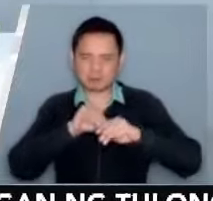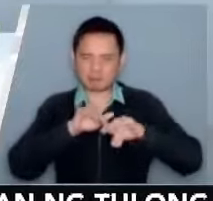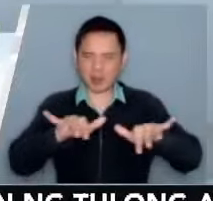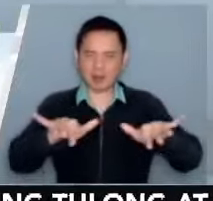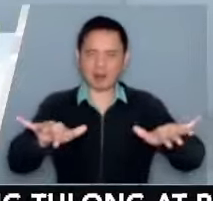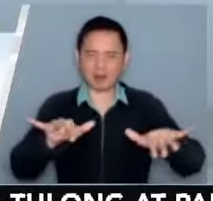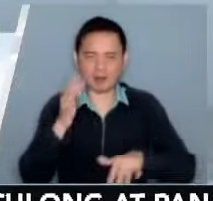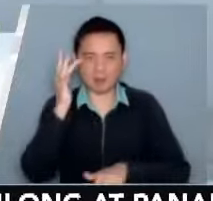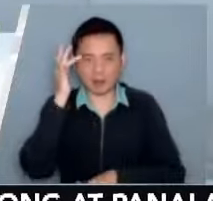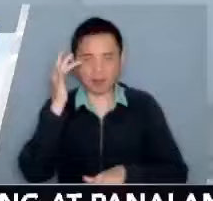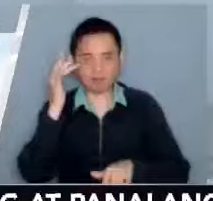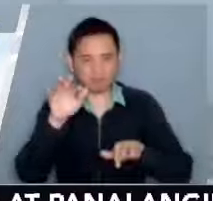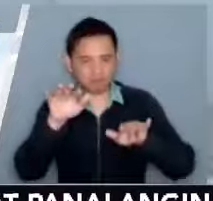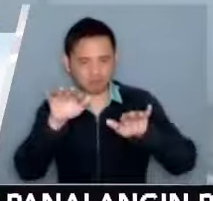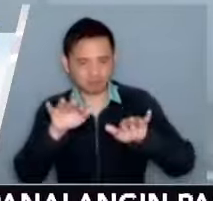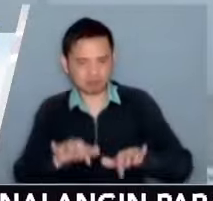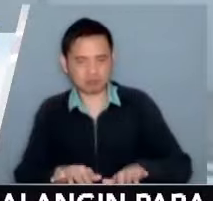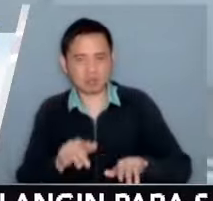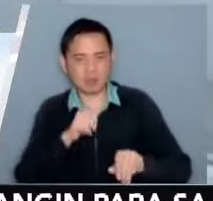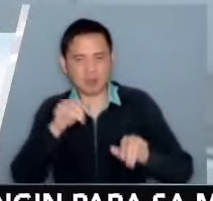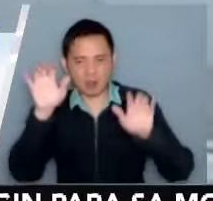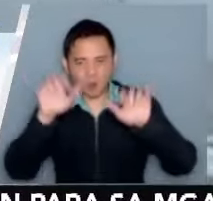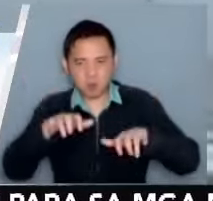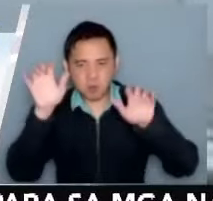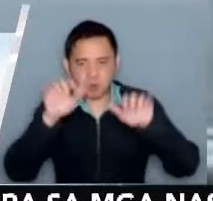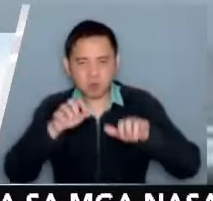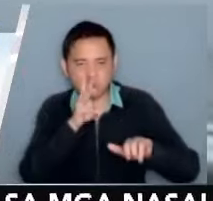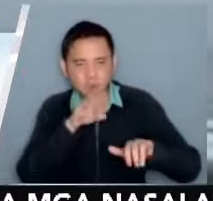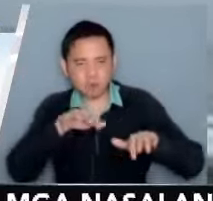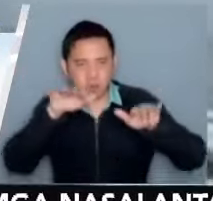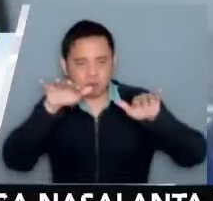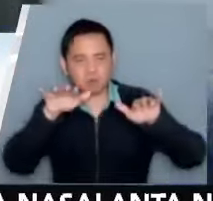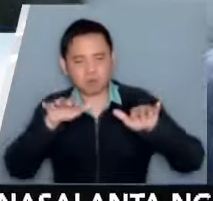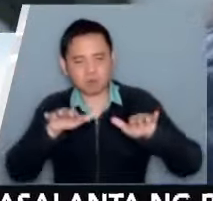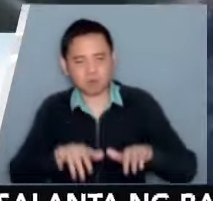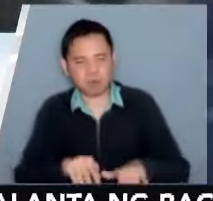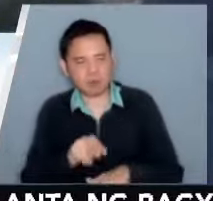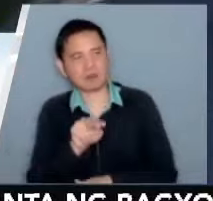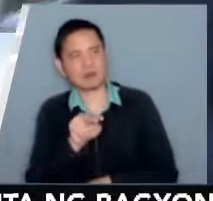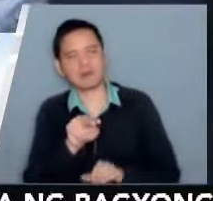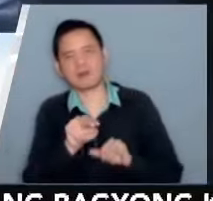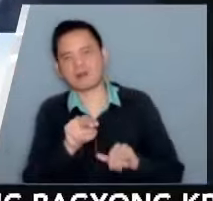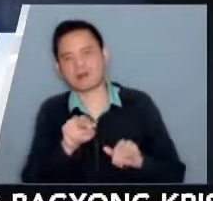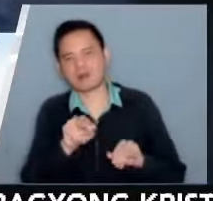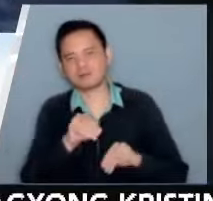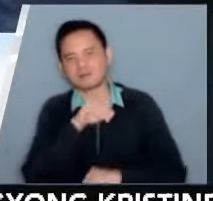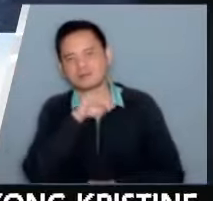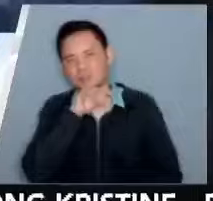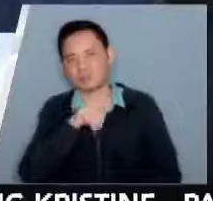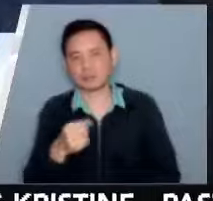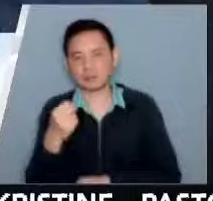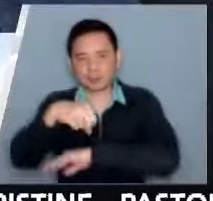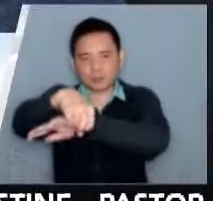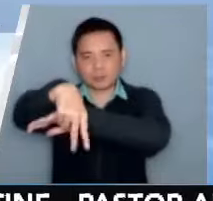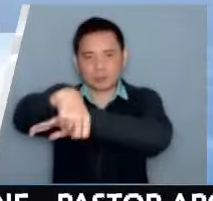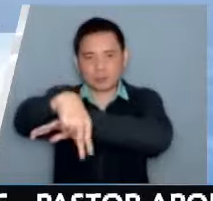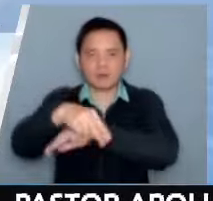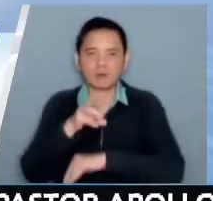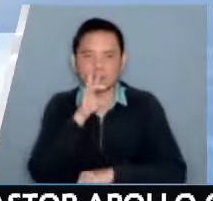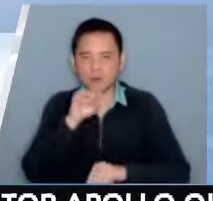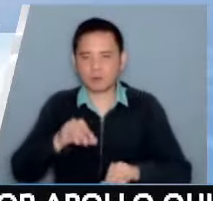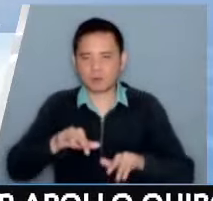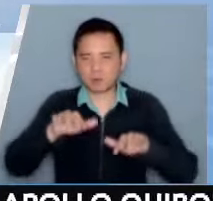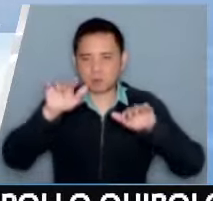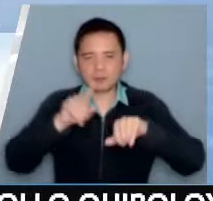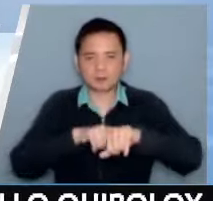aftermath matapos silang makaranas dito ng matinding baha. Ayon sa mga residente dito, Rafi, 12 midnight nang umbisang tumasang baha around 2